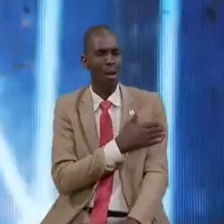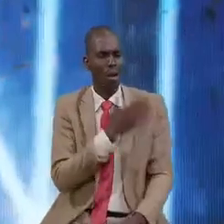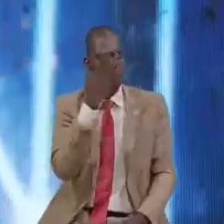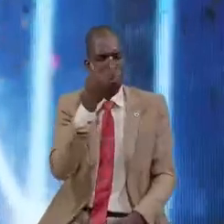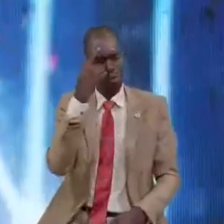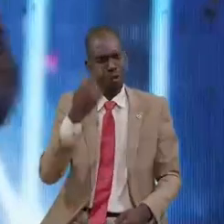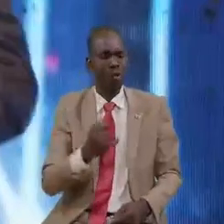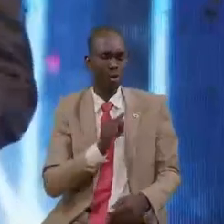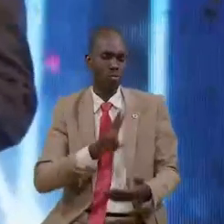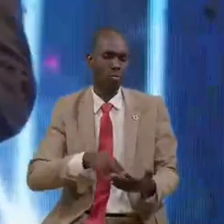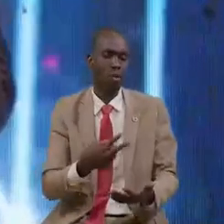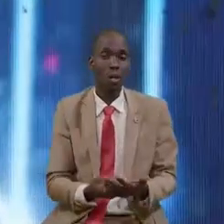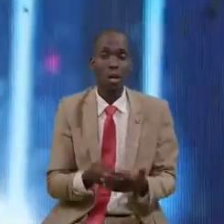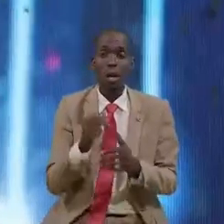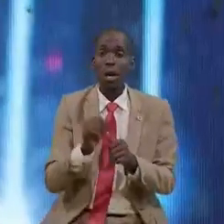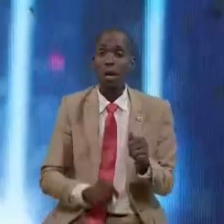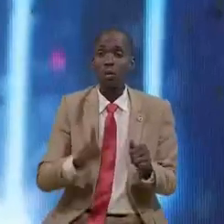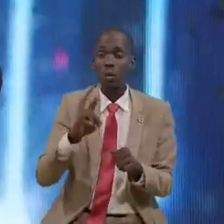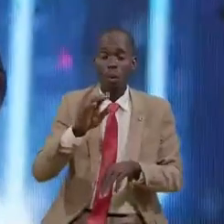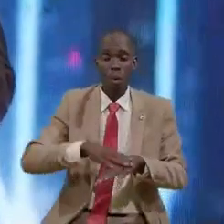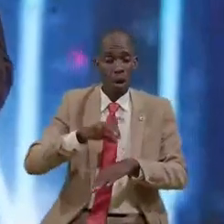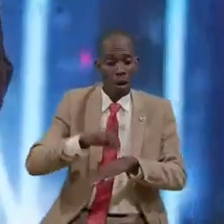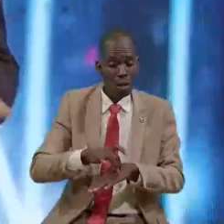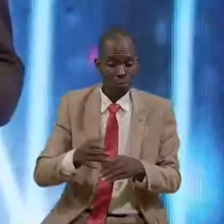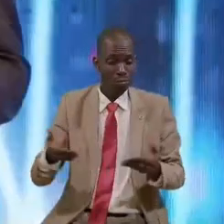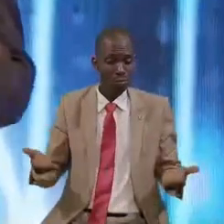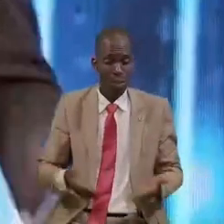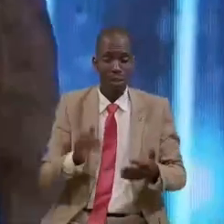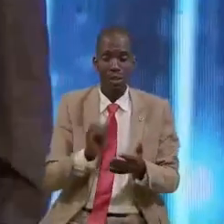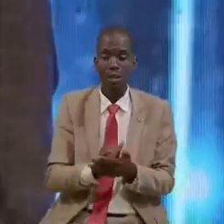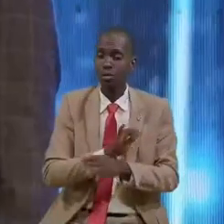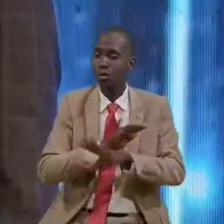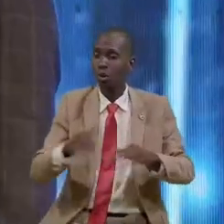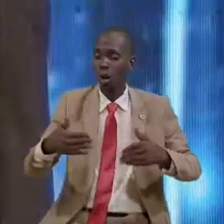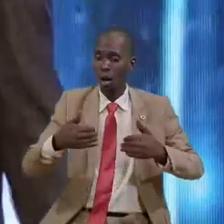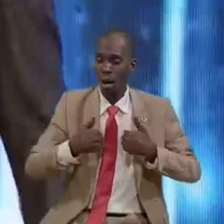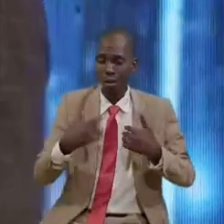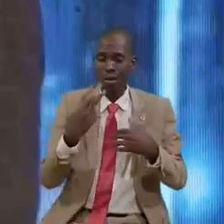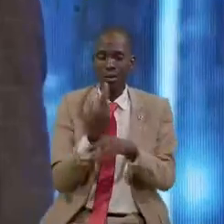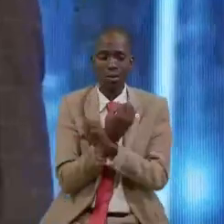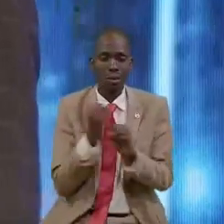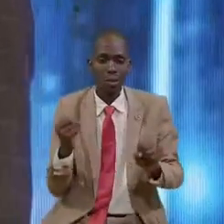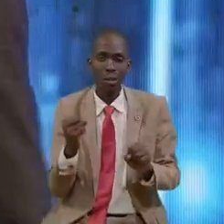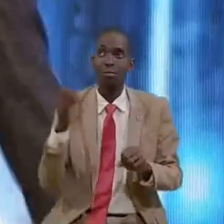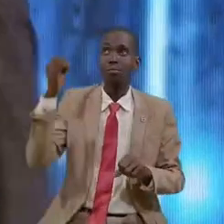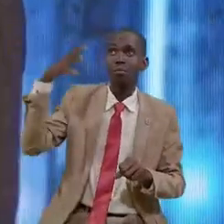le monde qui n'a pas la rédemption et qui n'a pas la lumière, qui n'a pas la lampe,